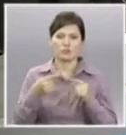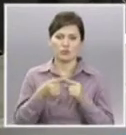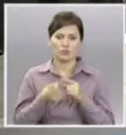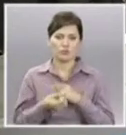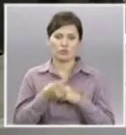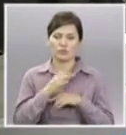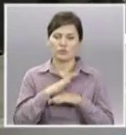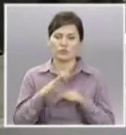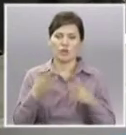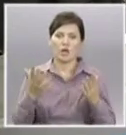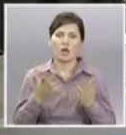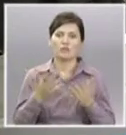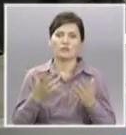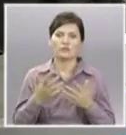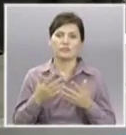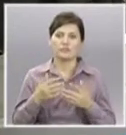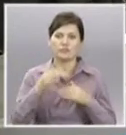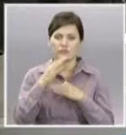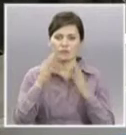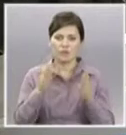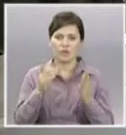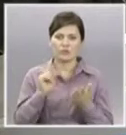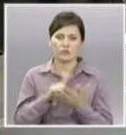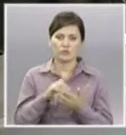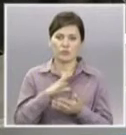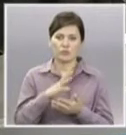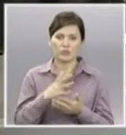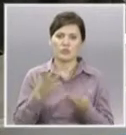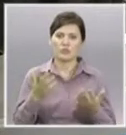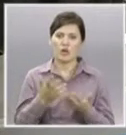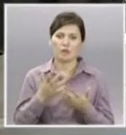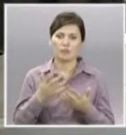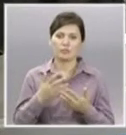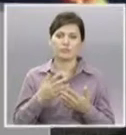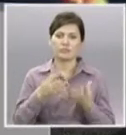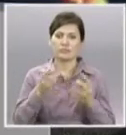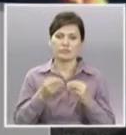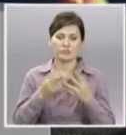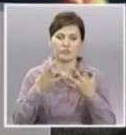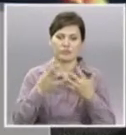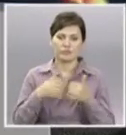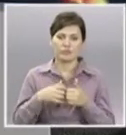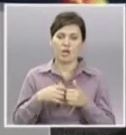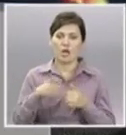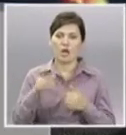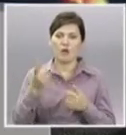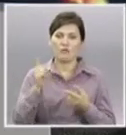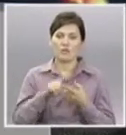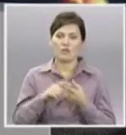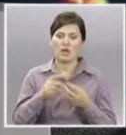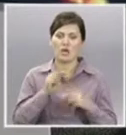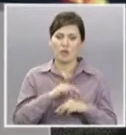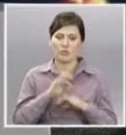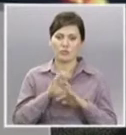определены, какой формат должен быть, какие параметры. И в связи с этим сейчас